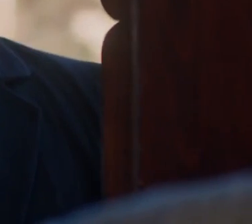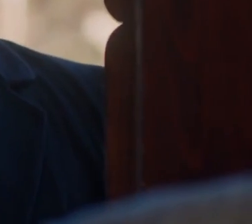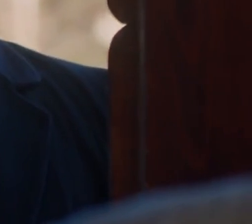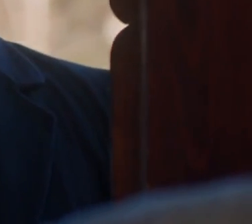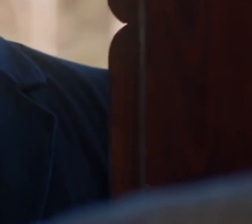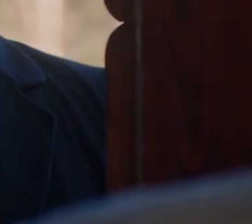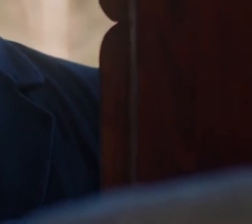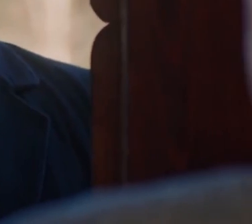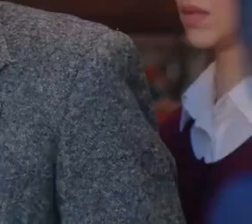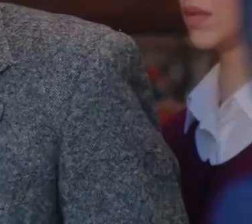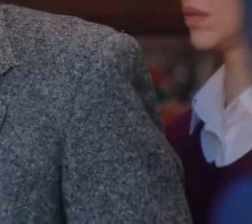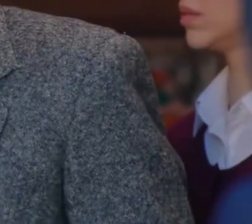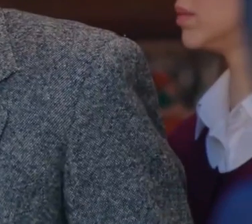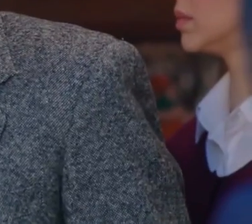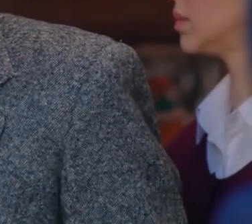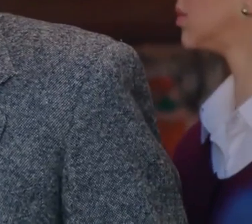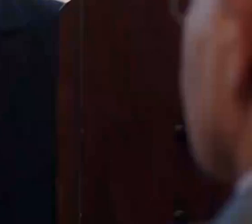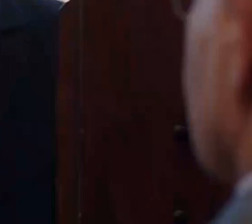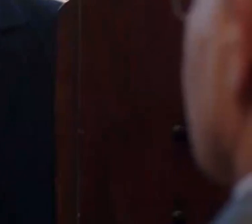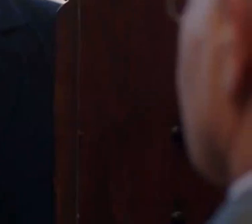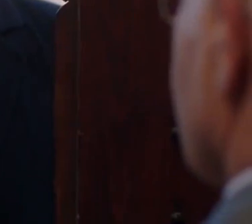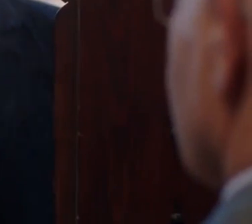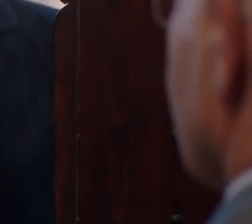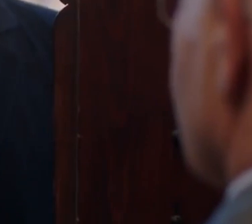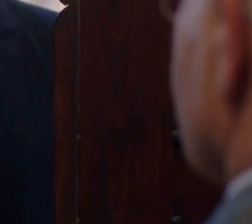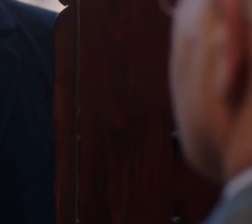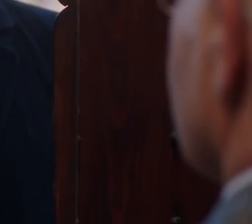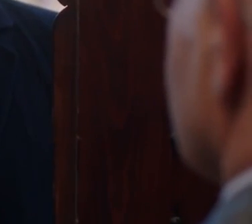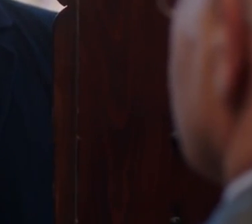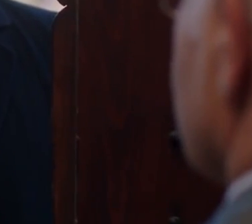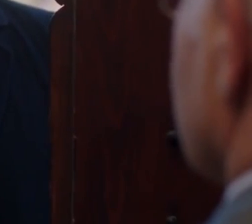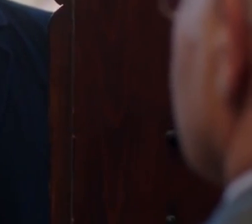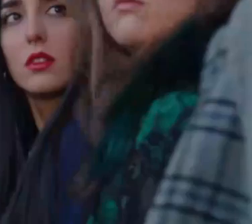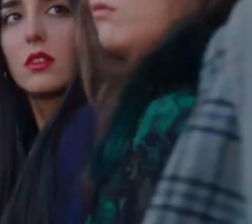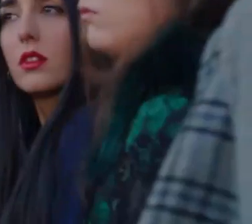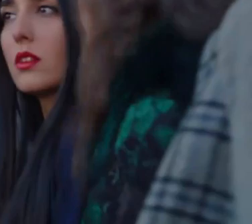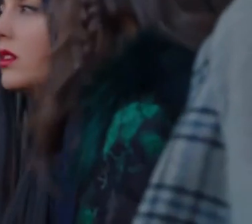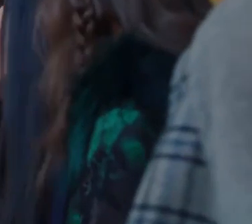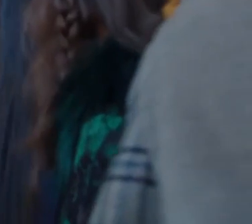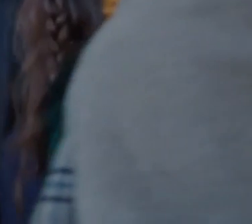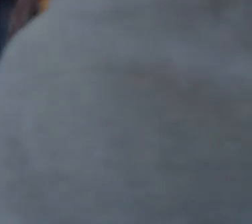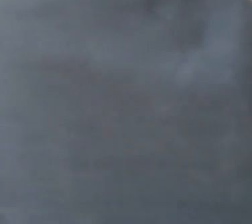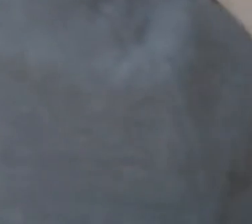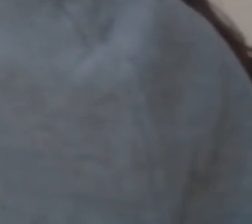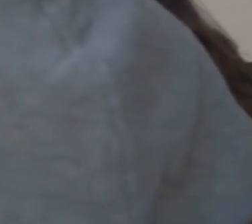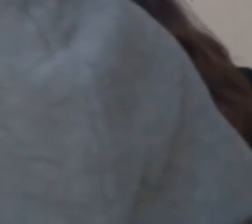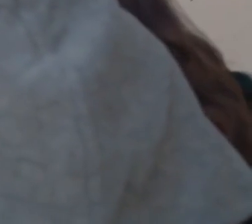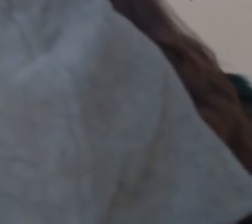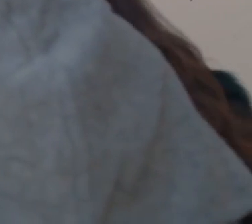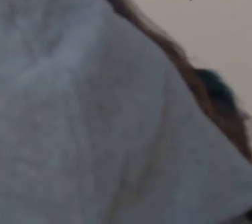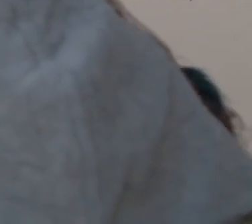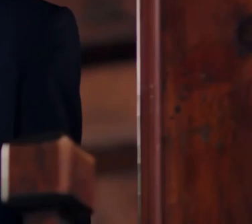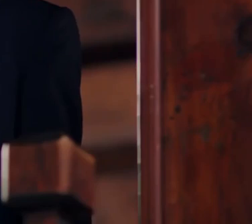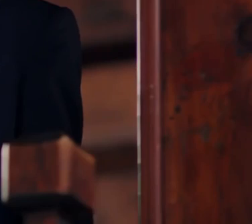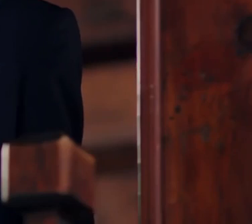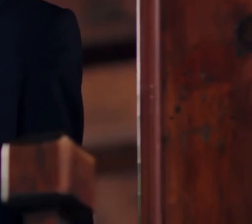Kapıdakiler şaşkın şaşkın birbirine bakıyor. İbrahim karşılarında dikilen Ejder'e bakıyordu. Arda'ya odaklandı. Arda üzgün.